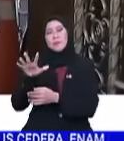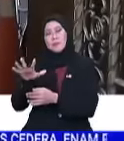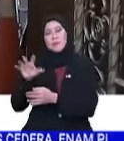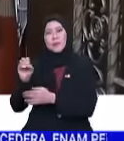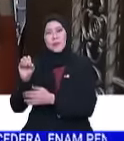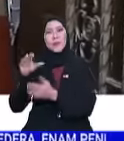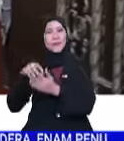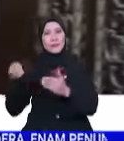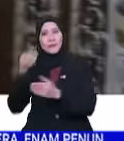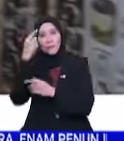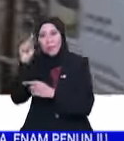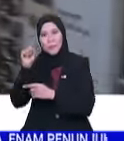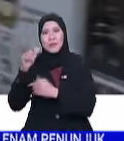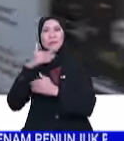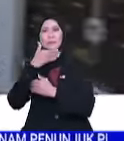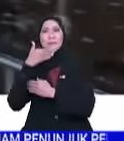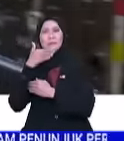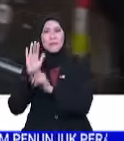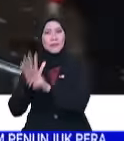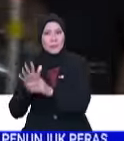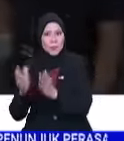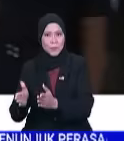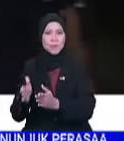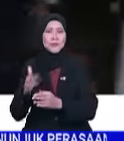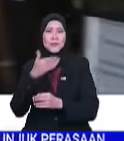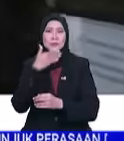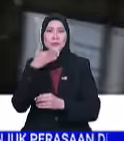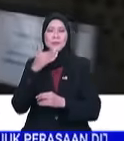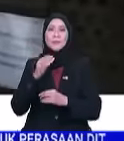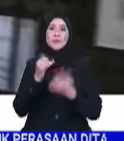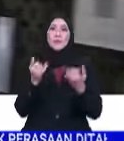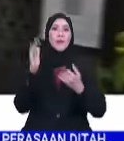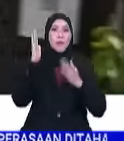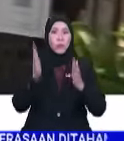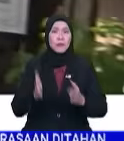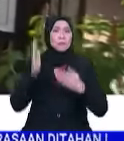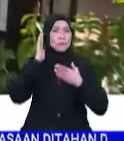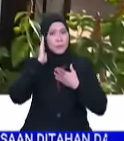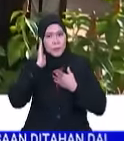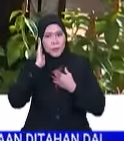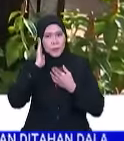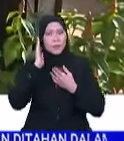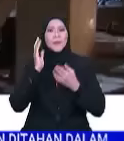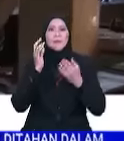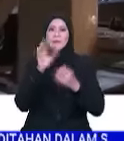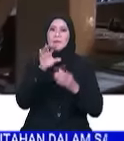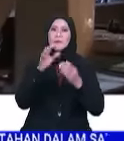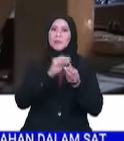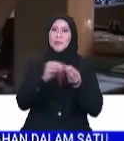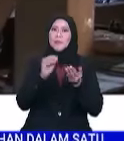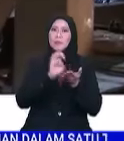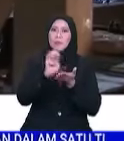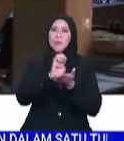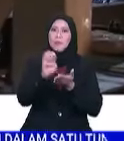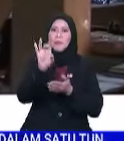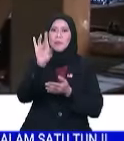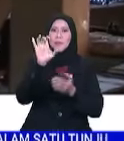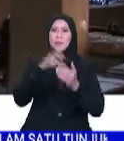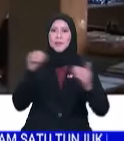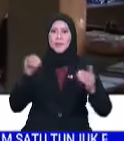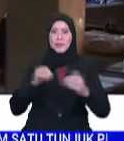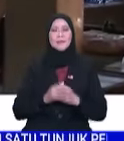RM1,350 bagi imam muda, manakala bilal menerima jumlah keseluruhan sebanyak RM800. Beliau dalam satu kenyataan di